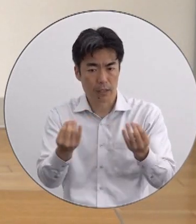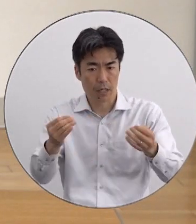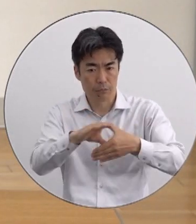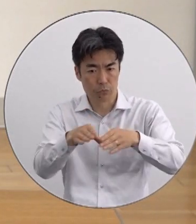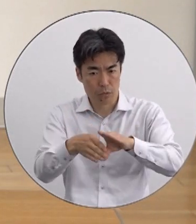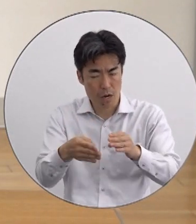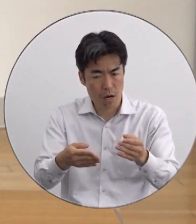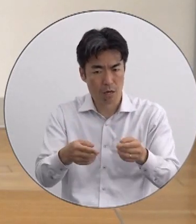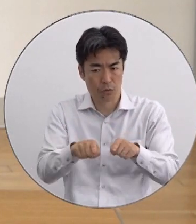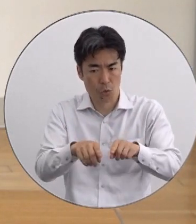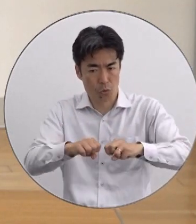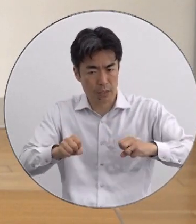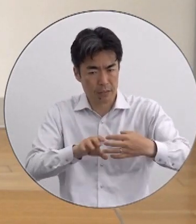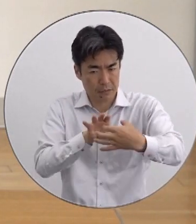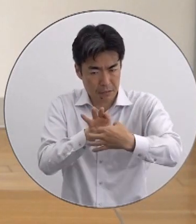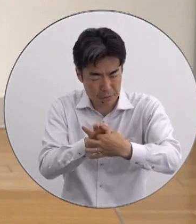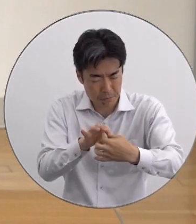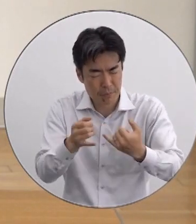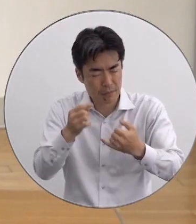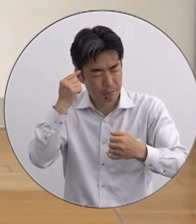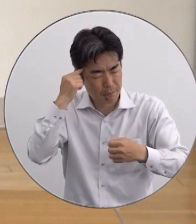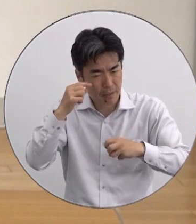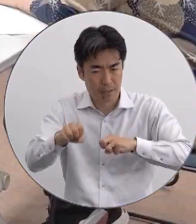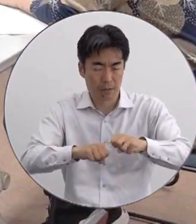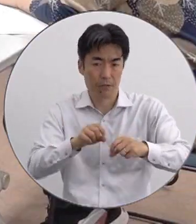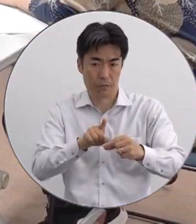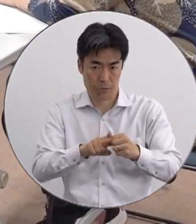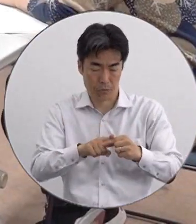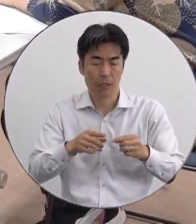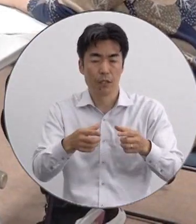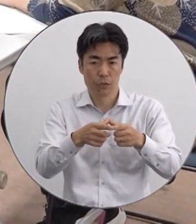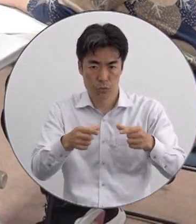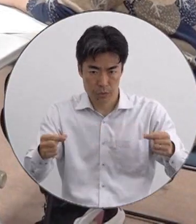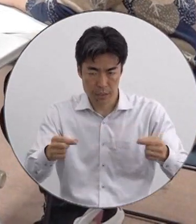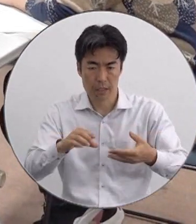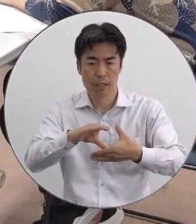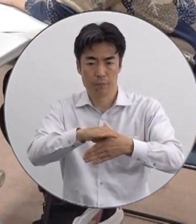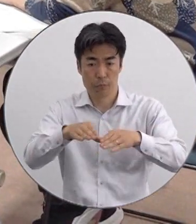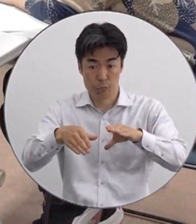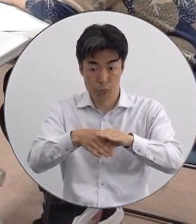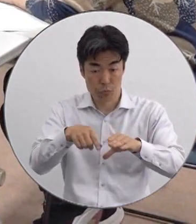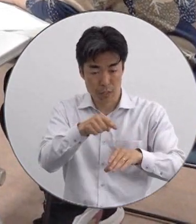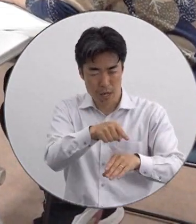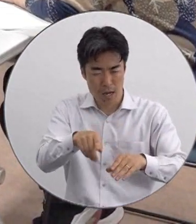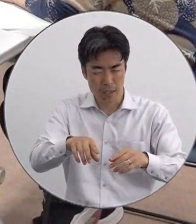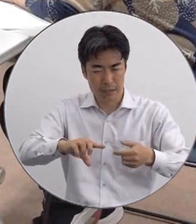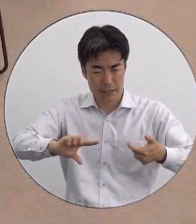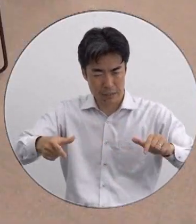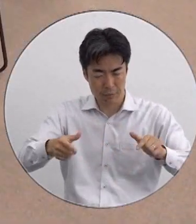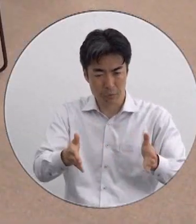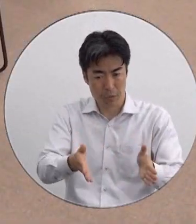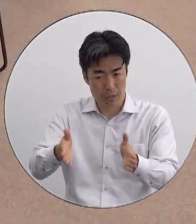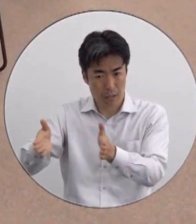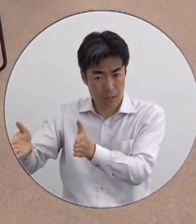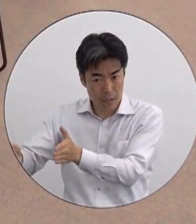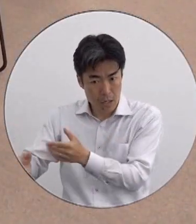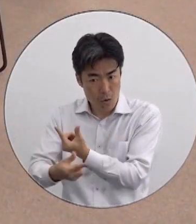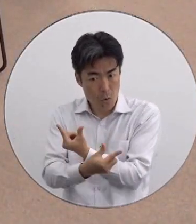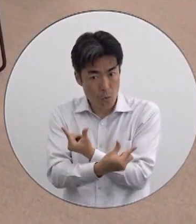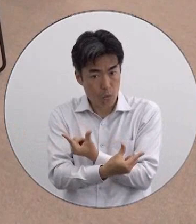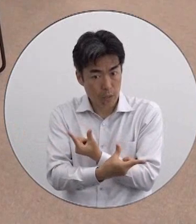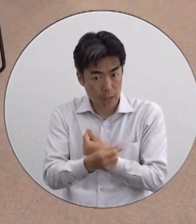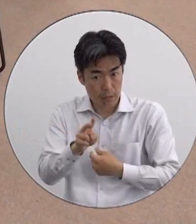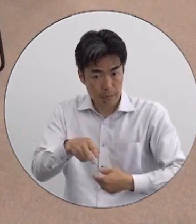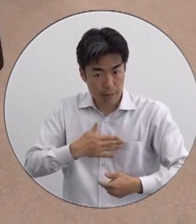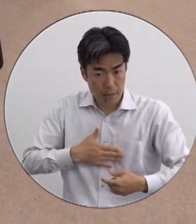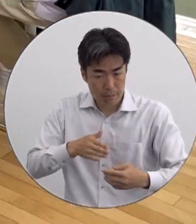ながら今活動しております。 国籍や文化を超え、お互いを知ることから始める